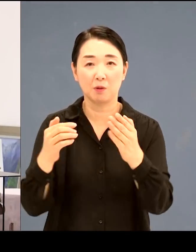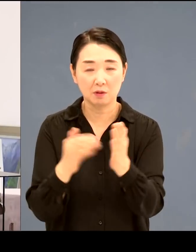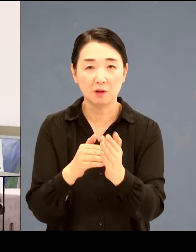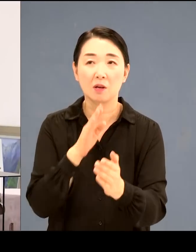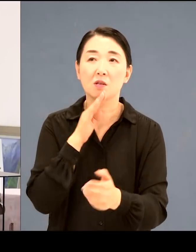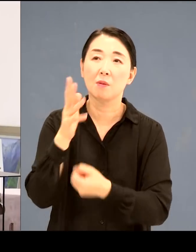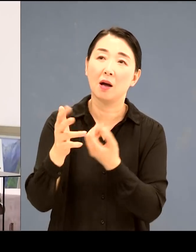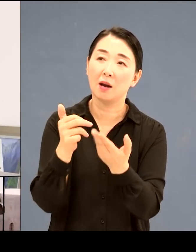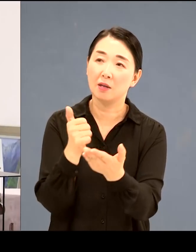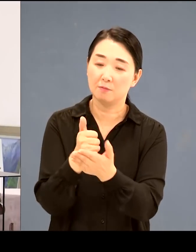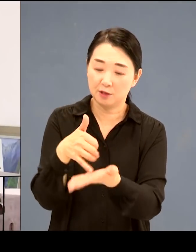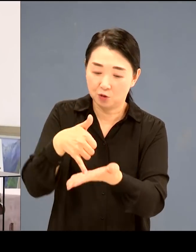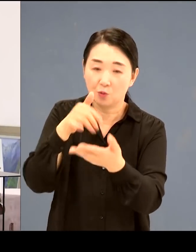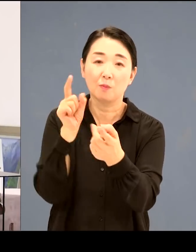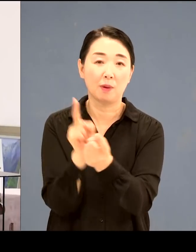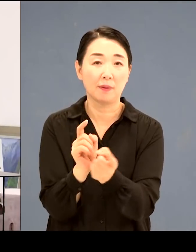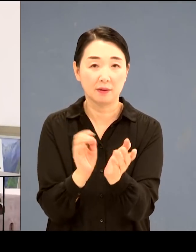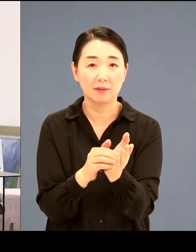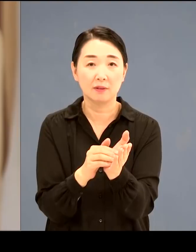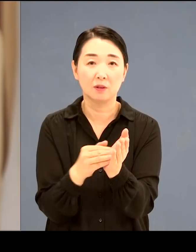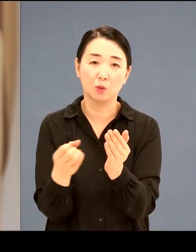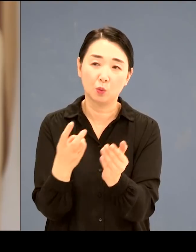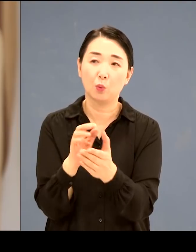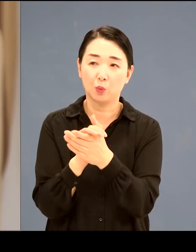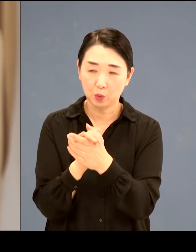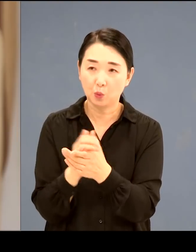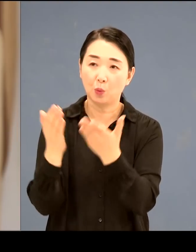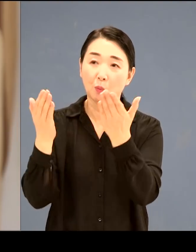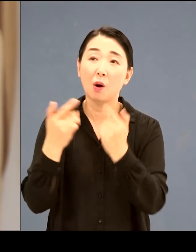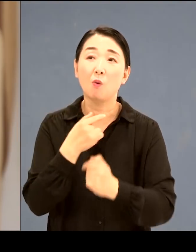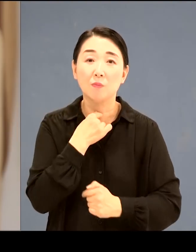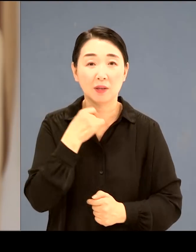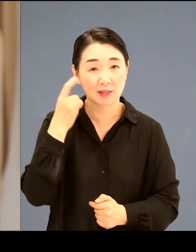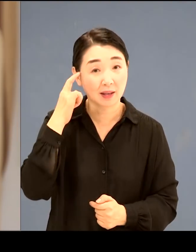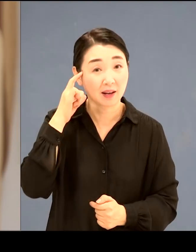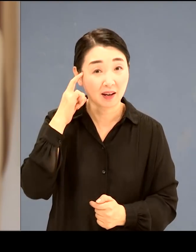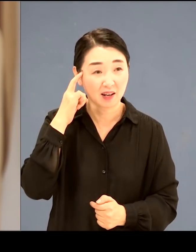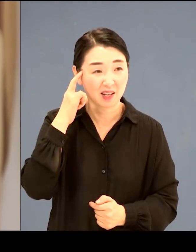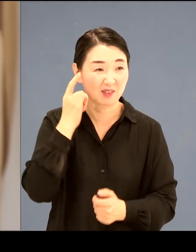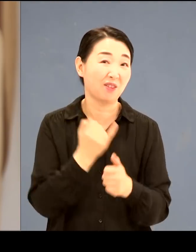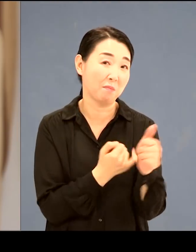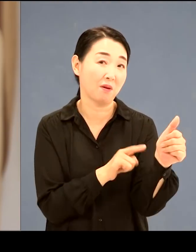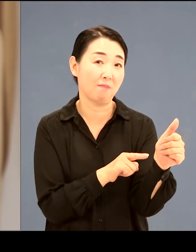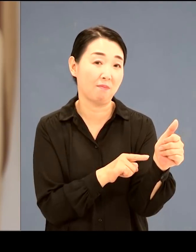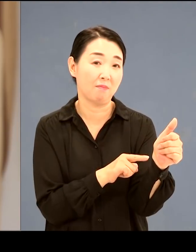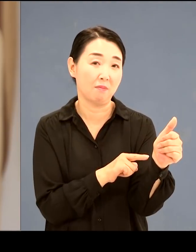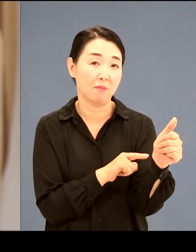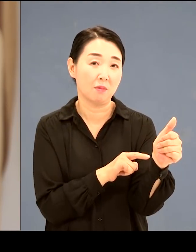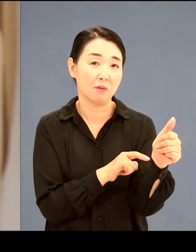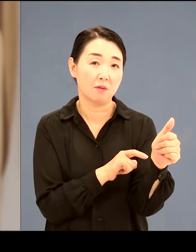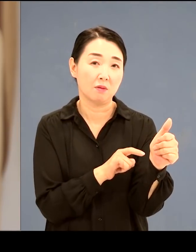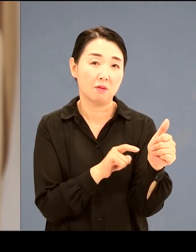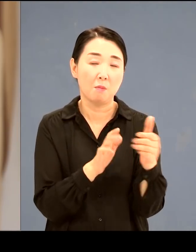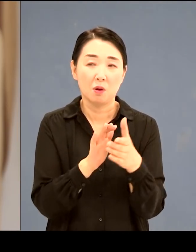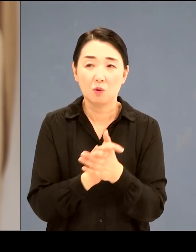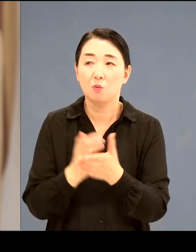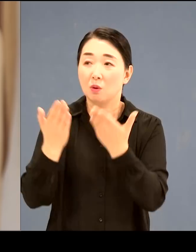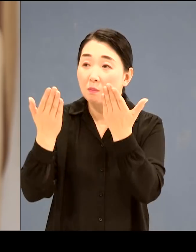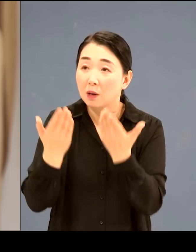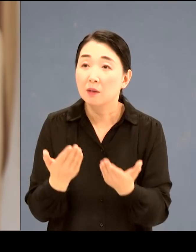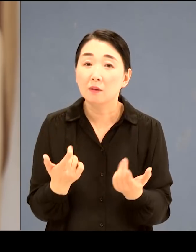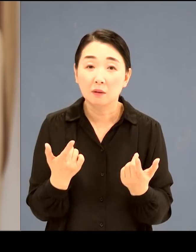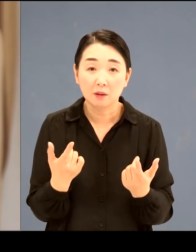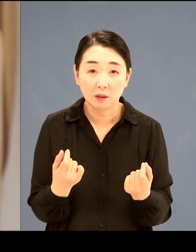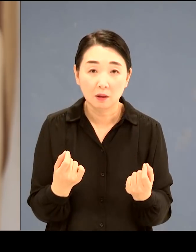정말 인격적으로 만나고 기도를 받고 싶다는 생각을 했나 봐요. 그래서 기도를 받을 수 있을 것